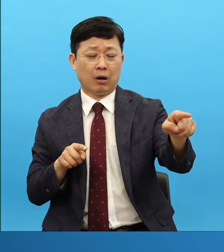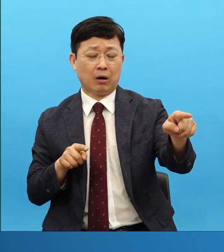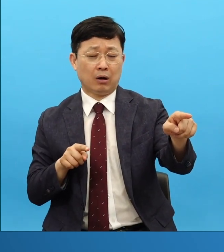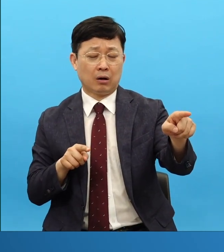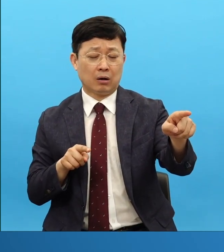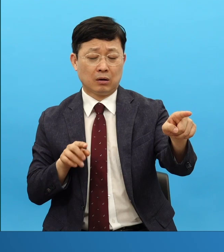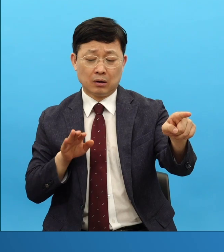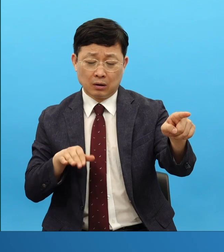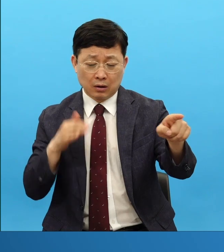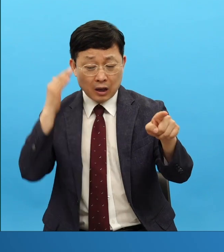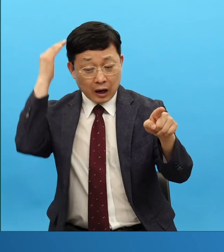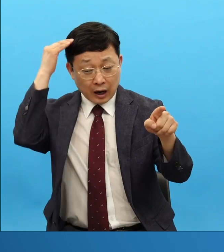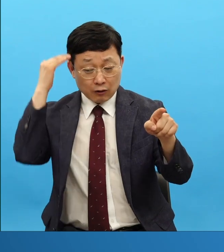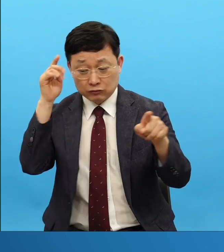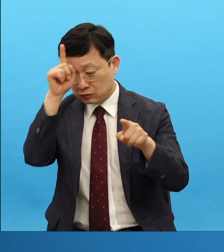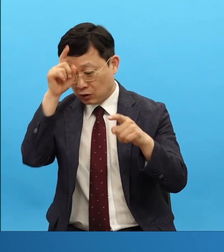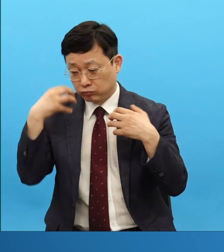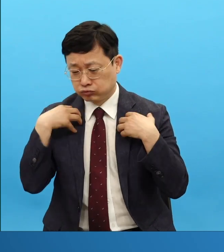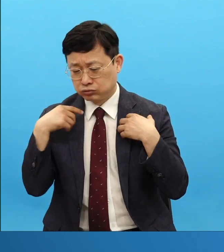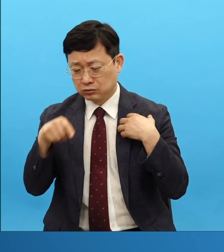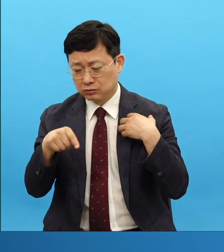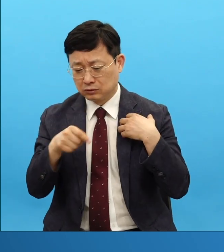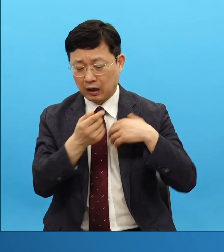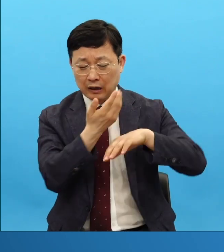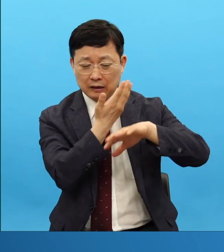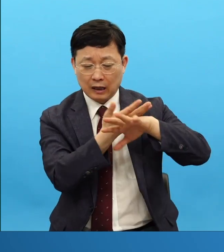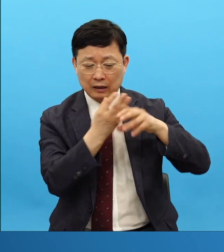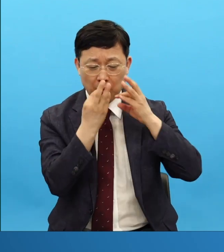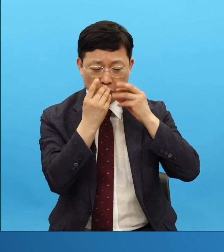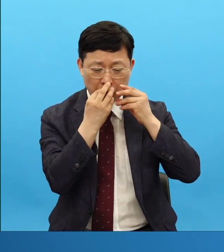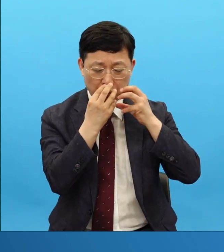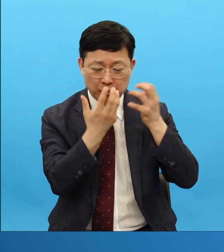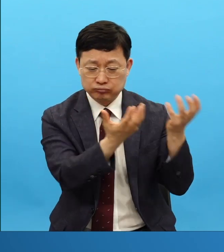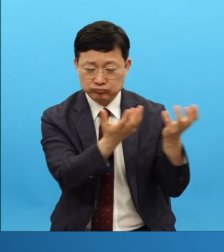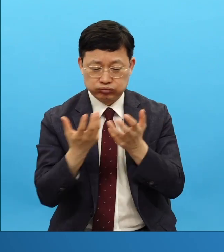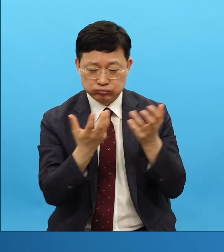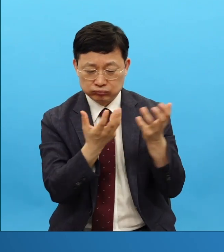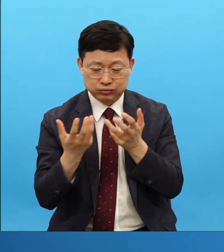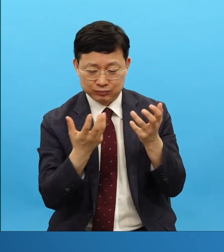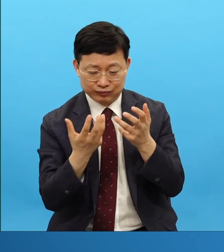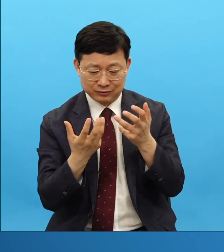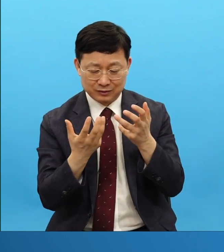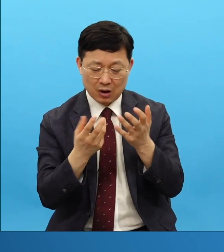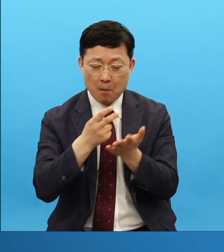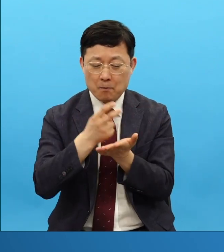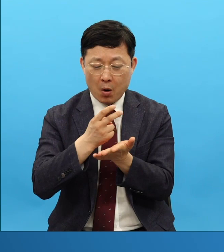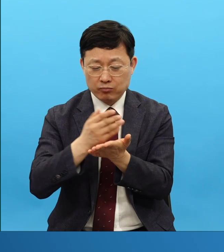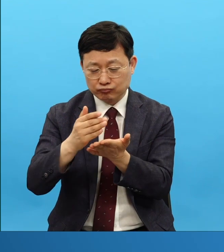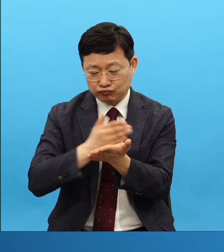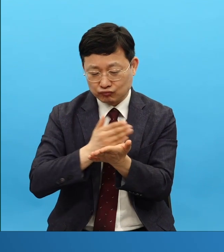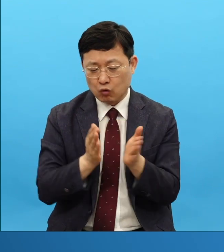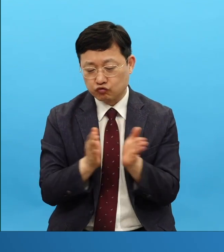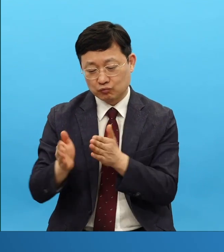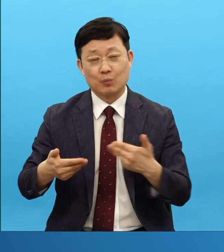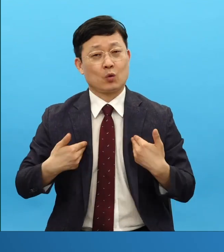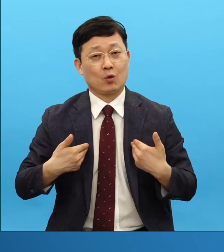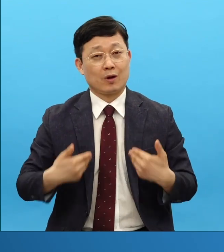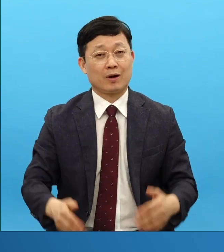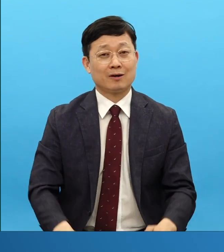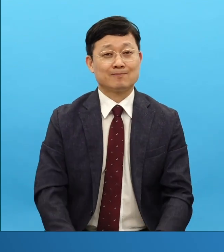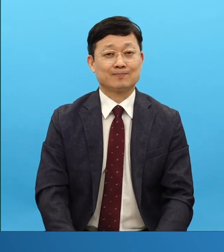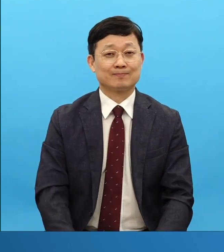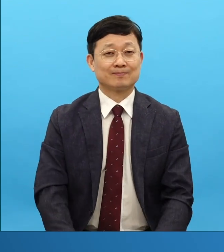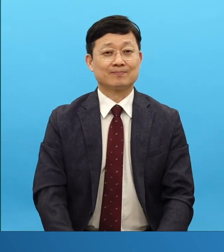선진국이 됩니다. And even if we look at our senators or the government, they are really falling behind. We must really prepare for the multi-ethnic